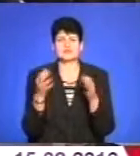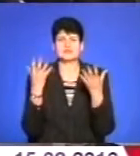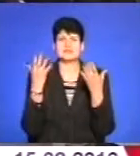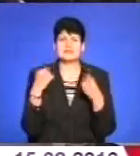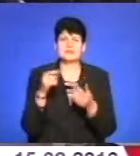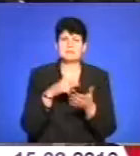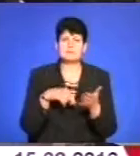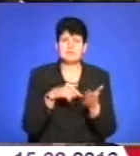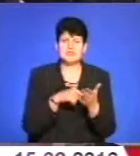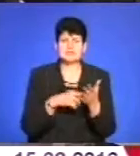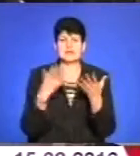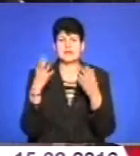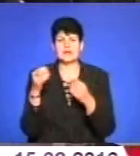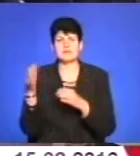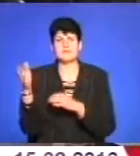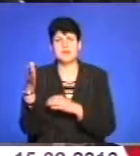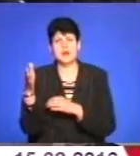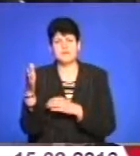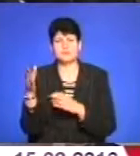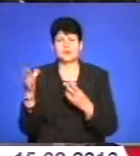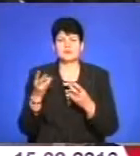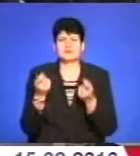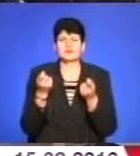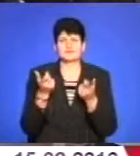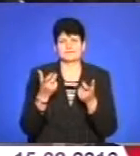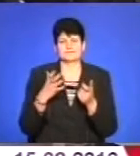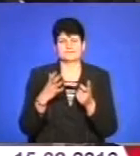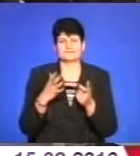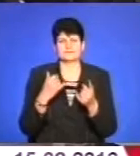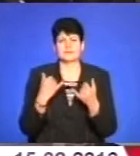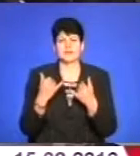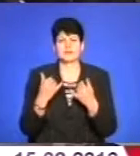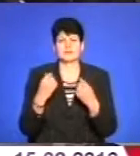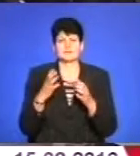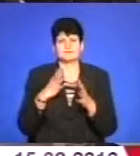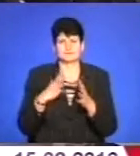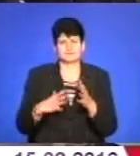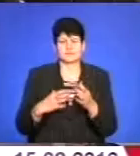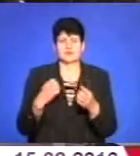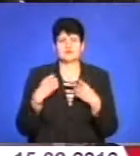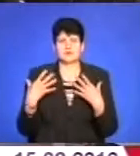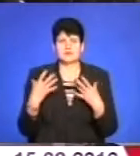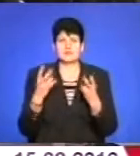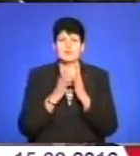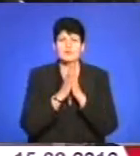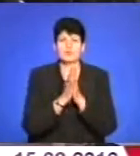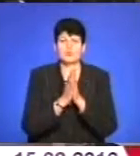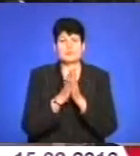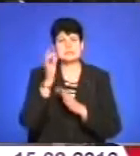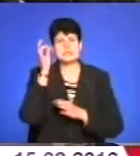День міста, День прапора. Потрібно трошки стримуватись при святкуванні, адже потрібно помолитися, згадати